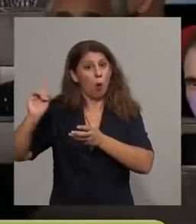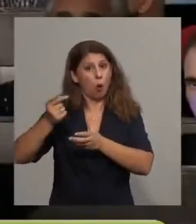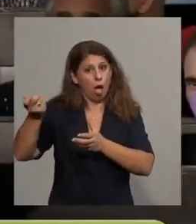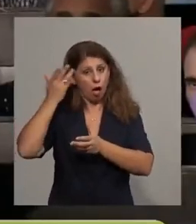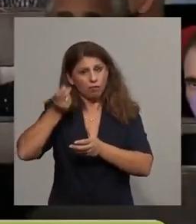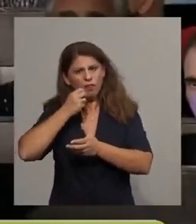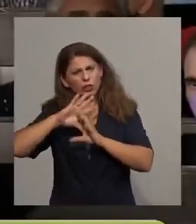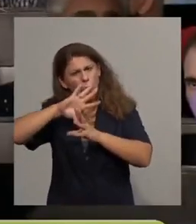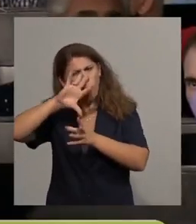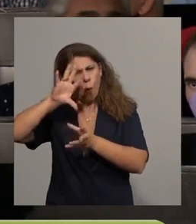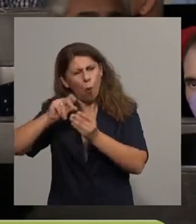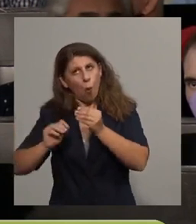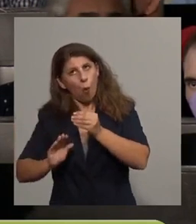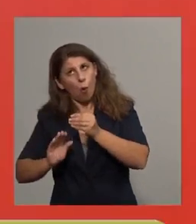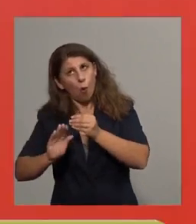ακόμα επιπλέον